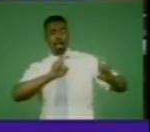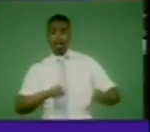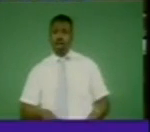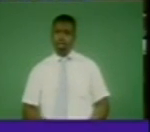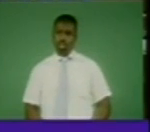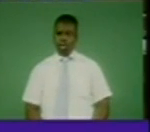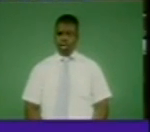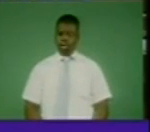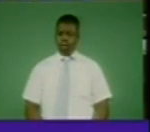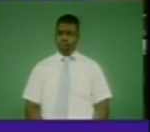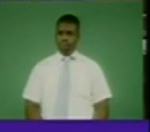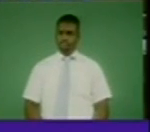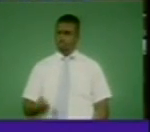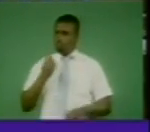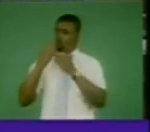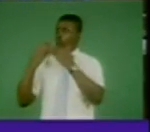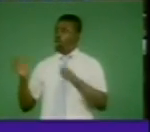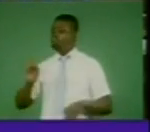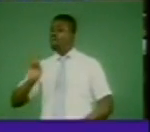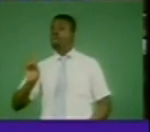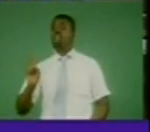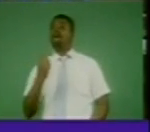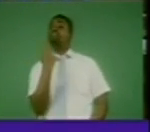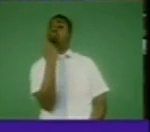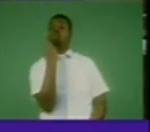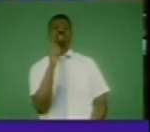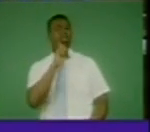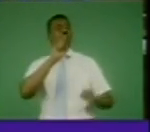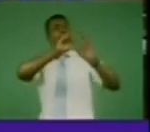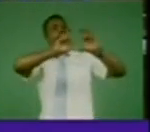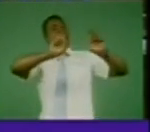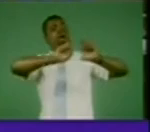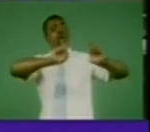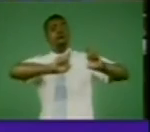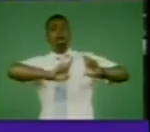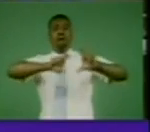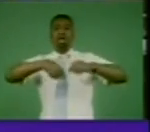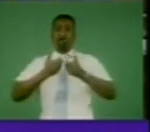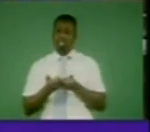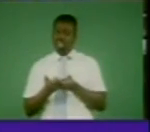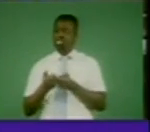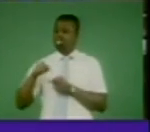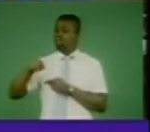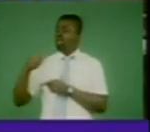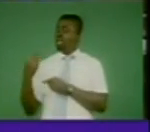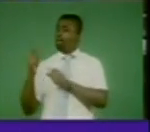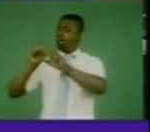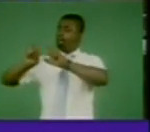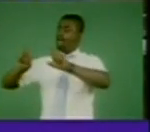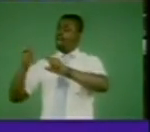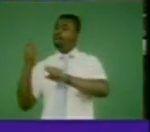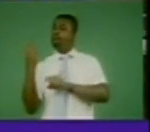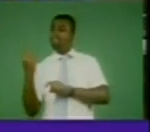za wazi hapana kura moja kwenye kila ibara isipokuwa ibara ya 135